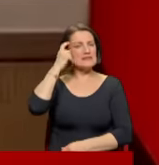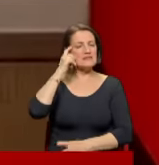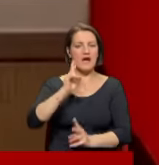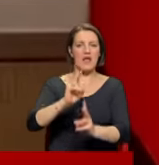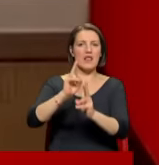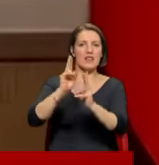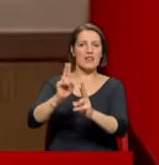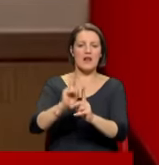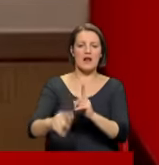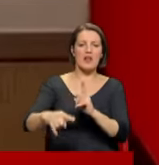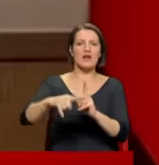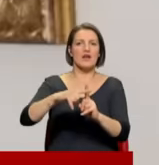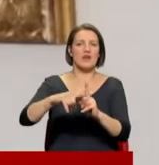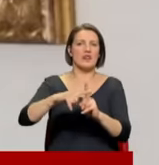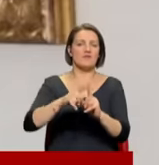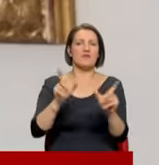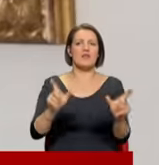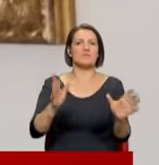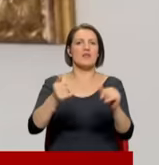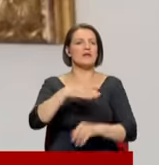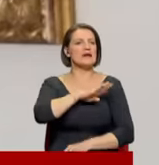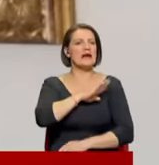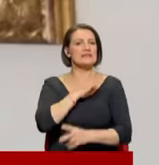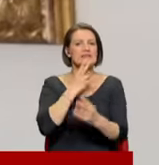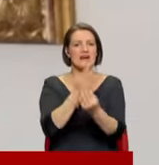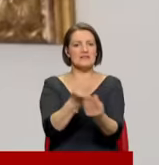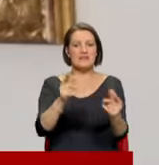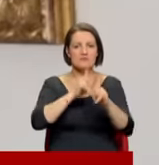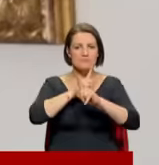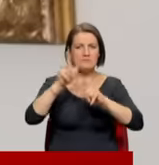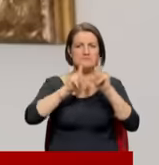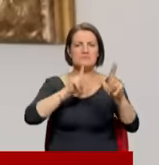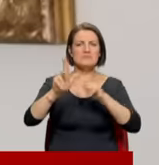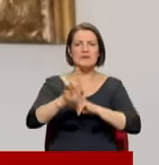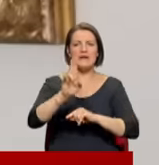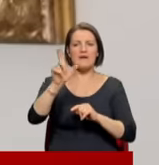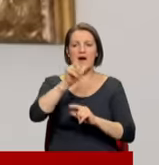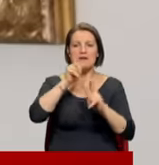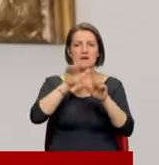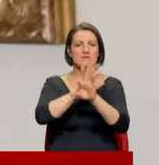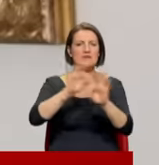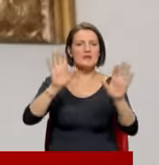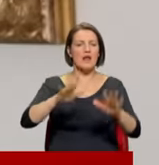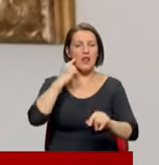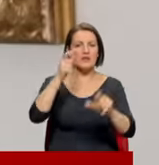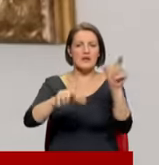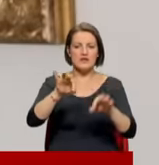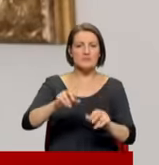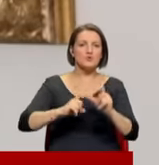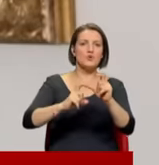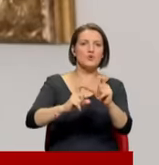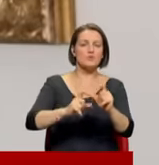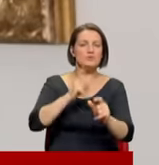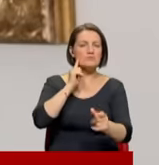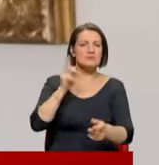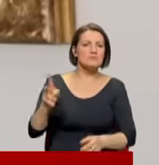yönelik ilave tedbirler aldık. Ey Gazze'li kadınların feryatlarına 7 aydır sessiz kalanlar. Şimdi size soruyorum.